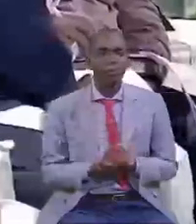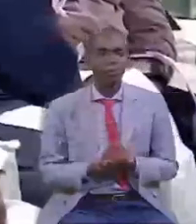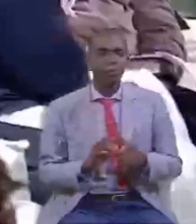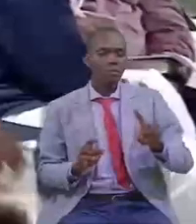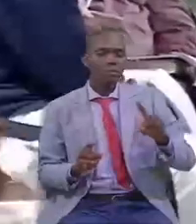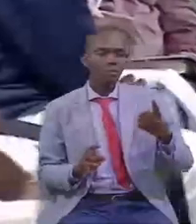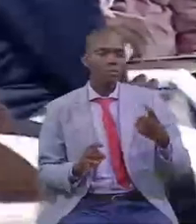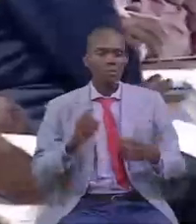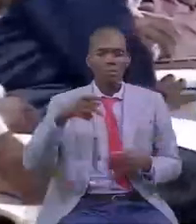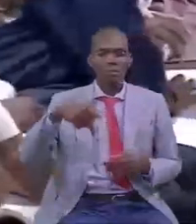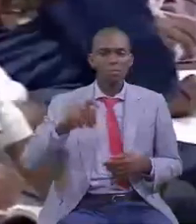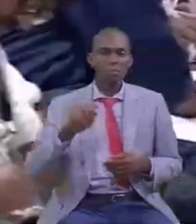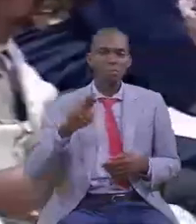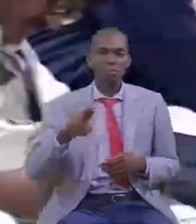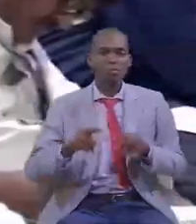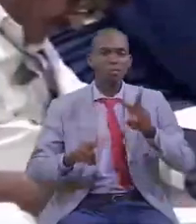1 Pierre 2:9.